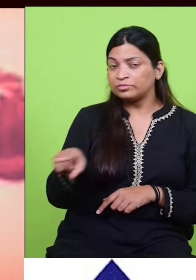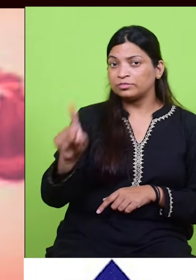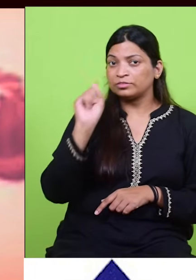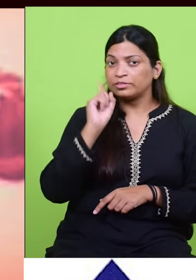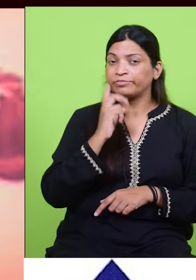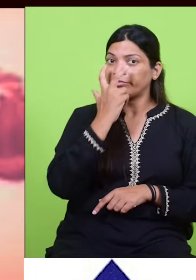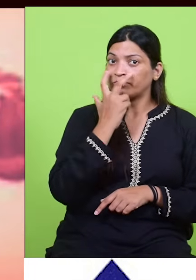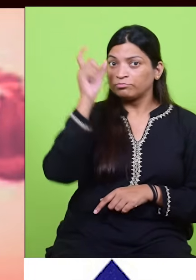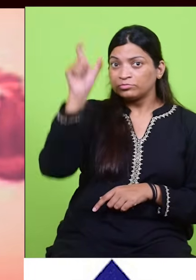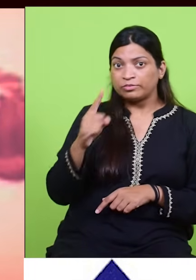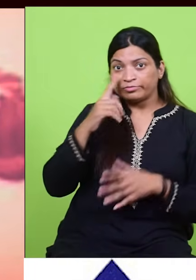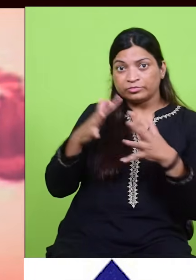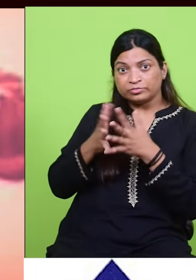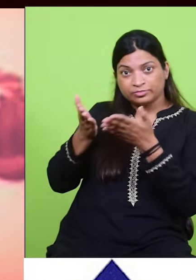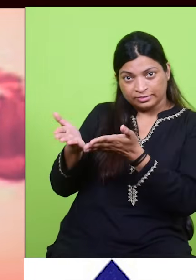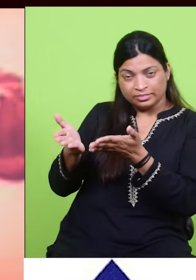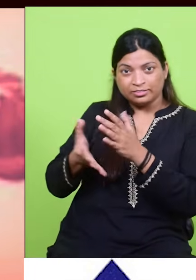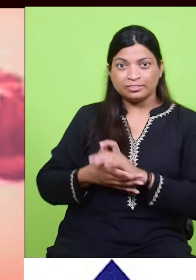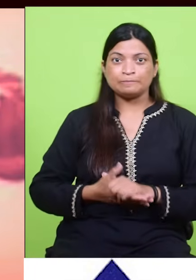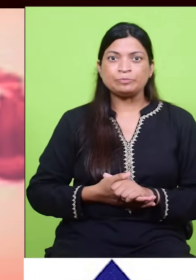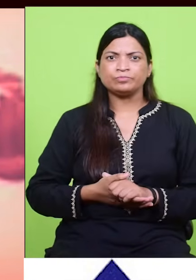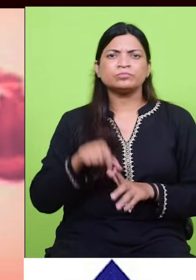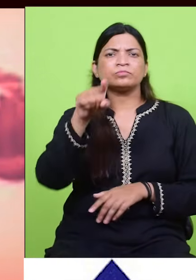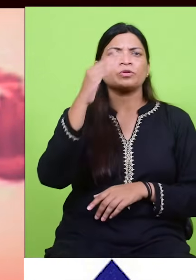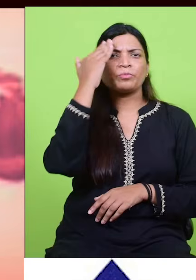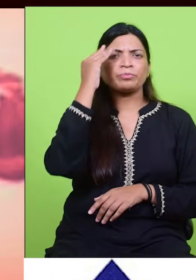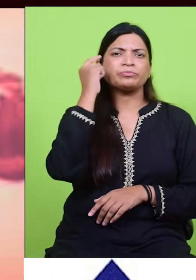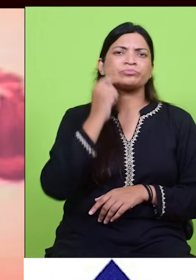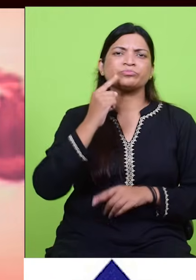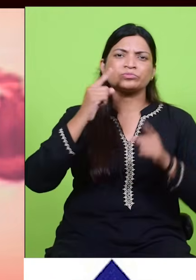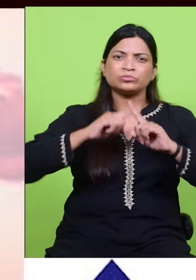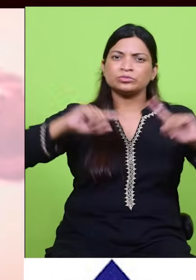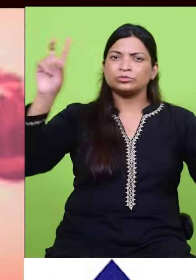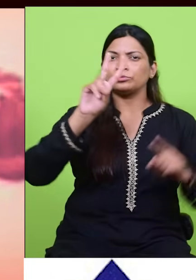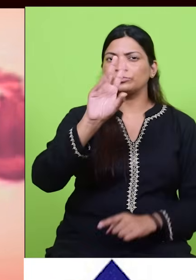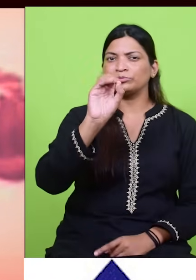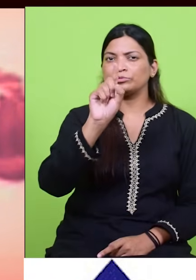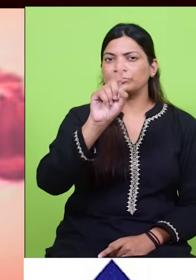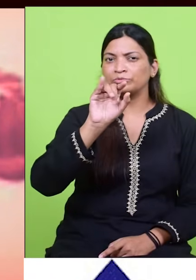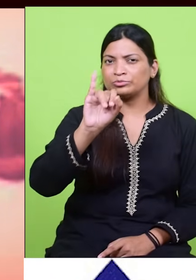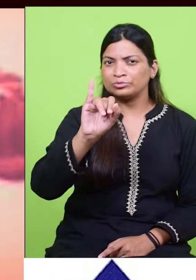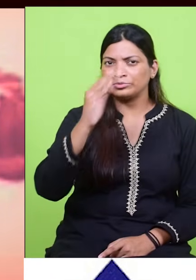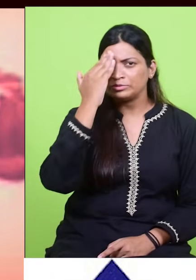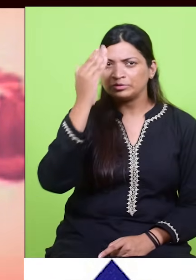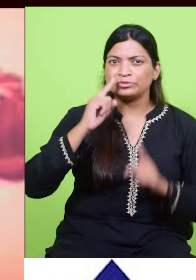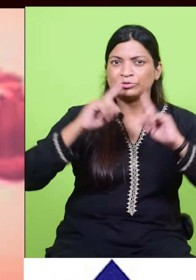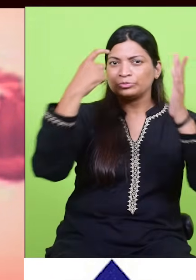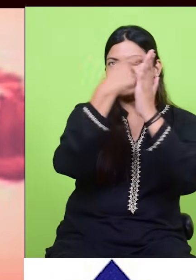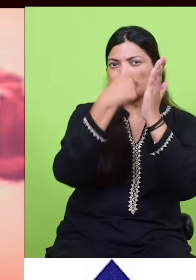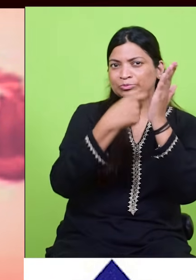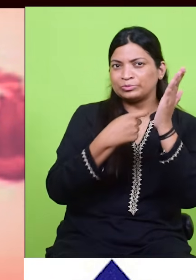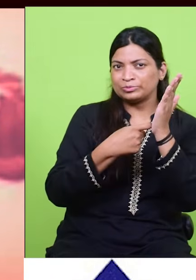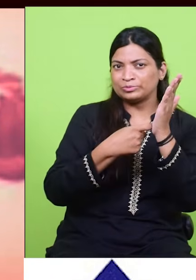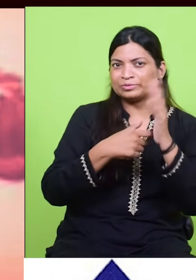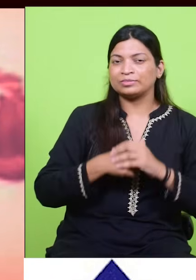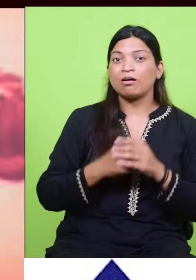मतलब मेन स्ट्रीमिंग गवर्नमेंट जॉब में नहीं आए। हमारे जो माननीय प्रधानमंत्री जी है, जब उन्होंने दिव्यांग अधिकार अधिनियम 2016 को जब पारित करा